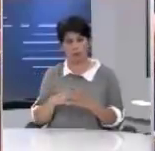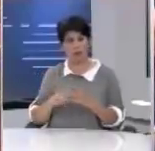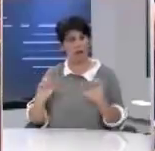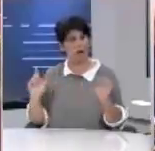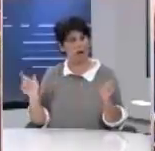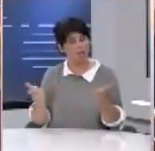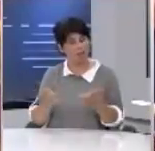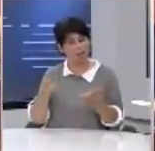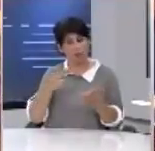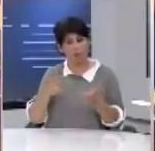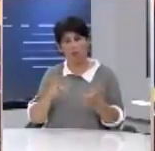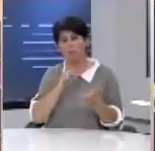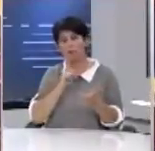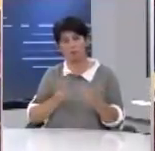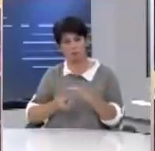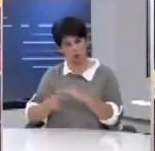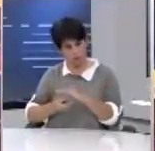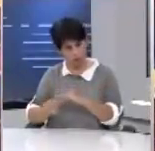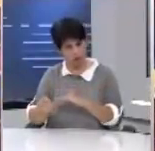εθνικό ζήτημα όπως το προσφυγικό,